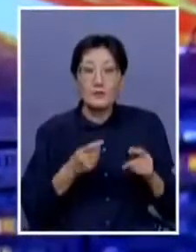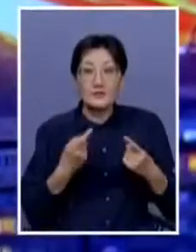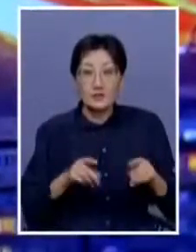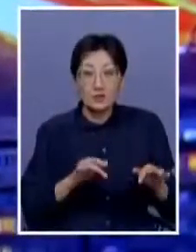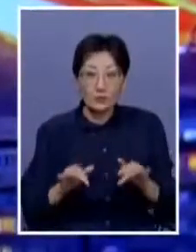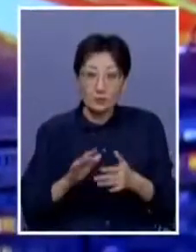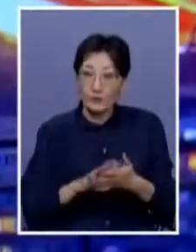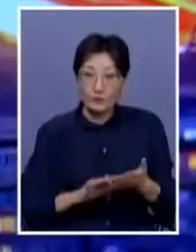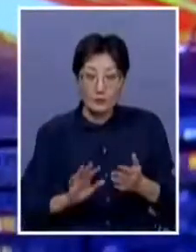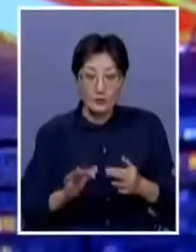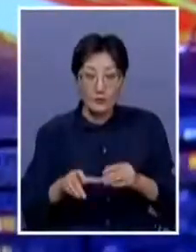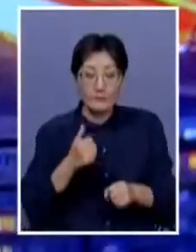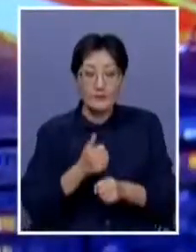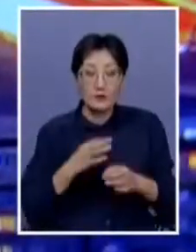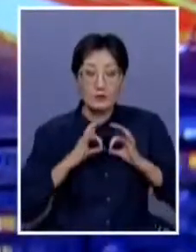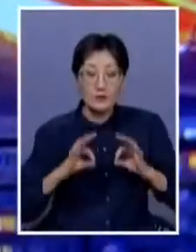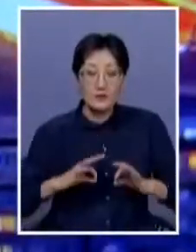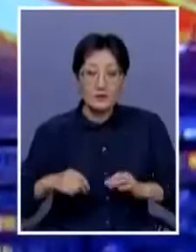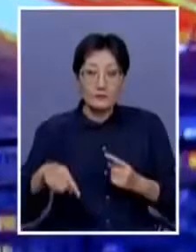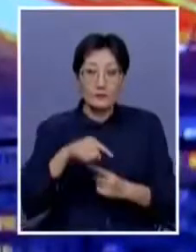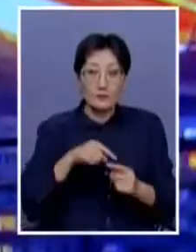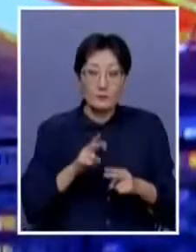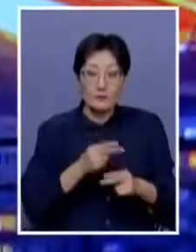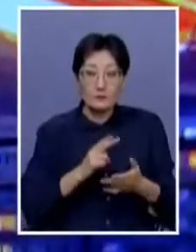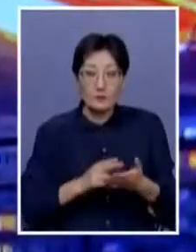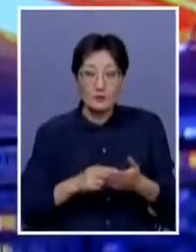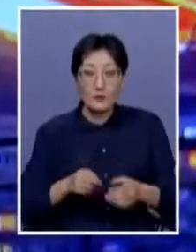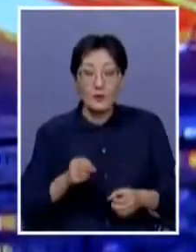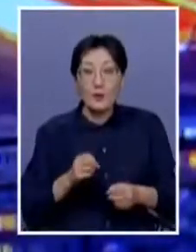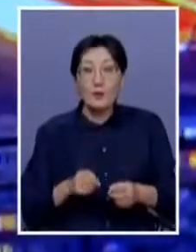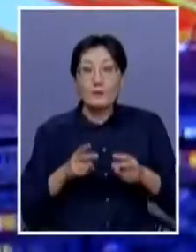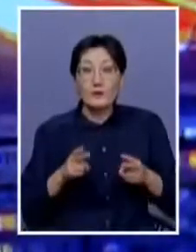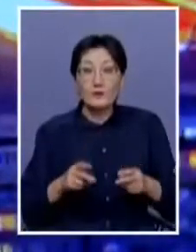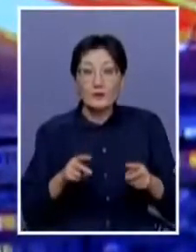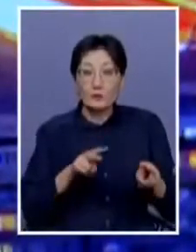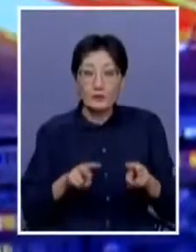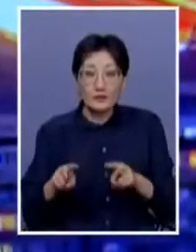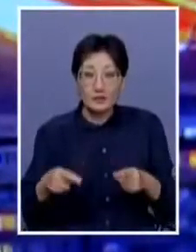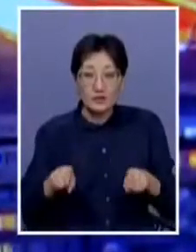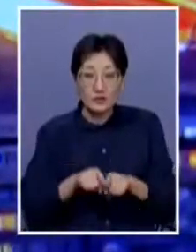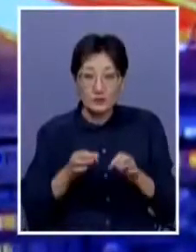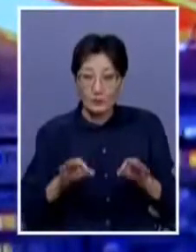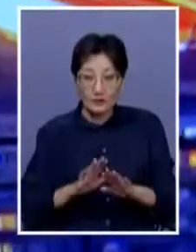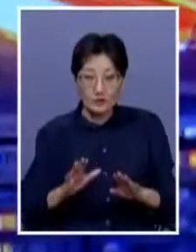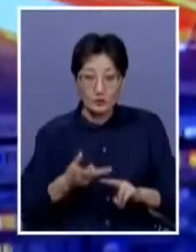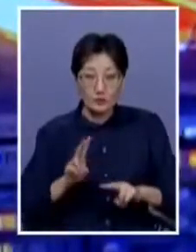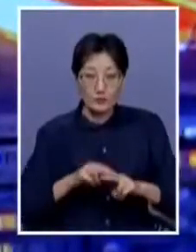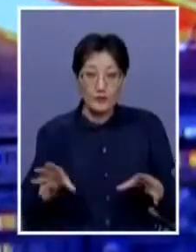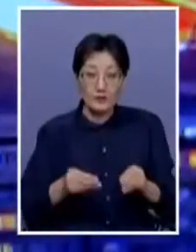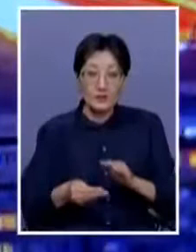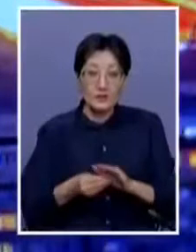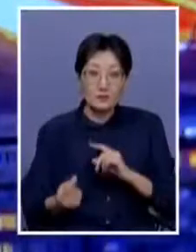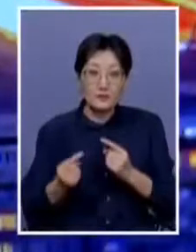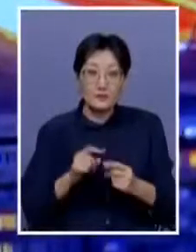керектігін айтты. Бас прокуратура кәсіпкерлерді дәлелсіз қылмыстық қудалау фактілеріне жол бермеуі керек деп тапсырды. Бұған қоса сыбайлас